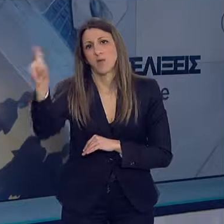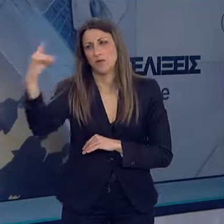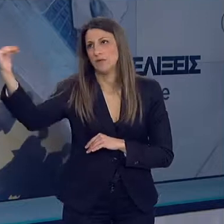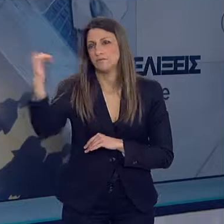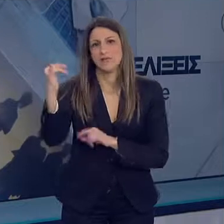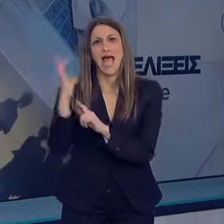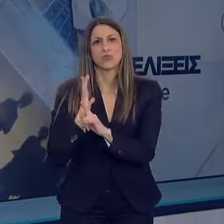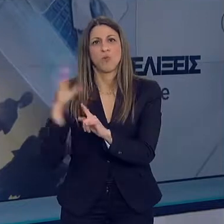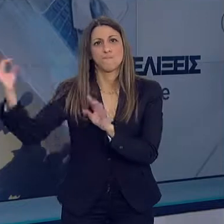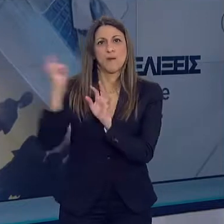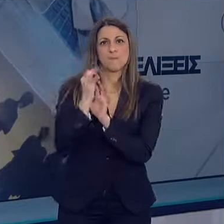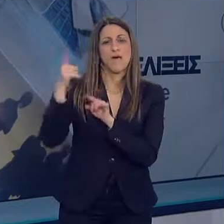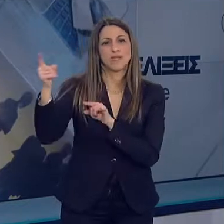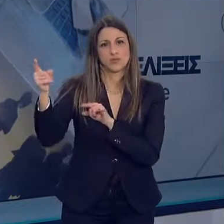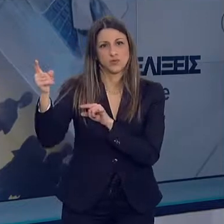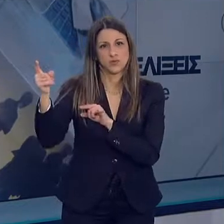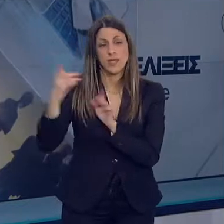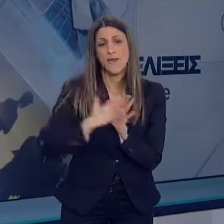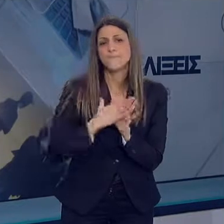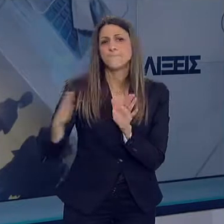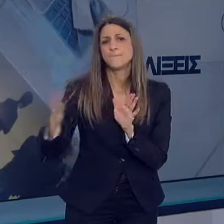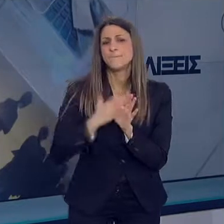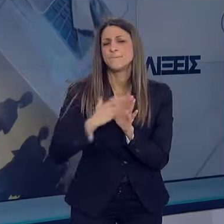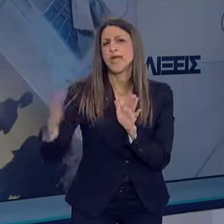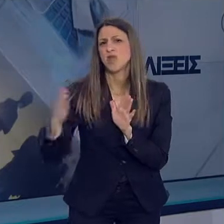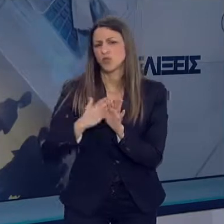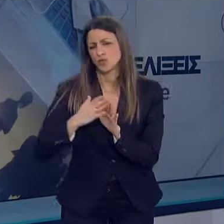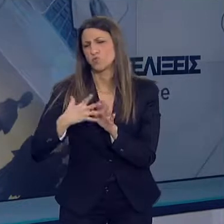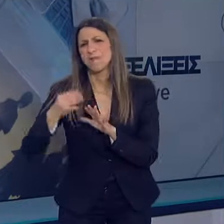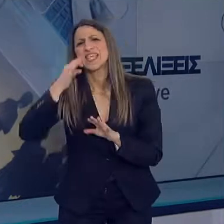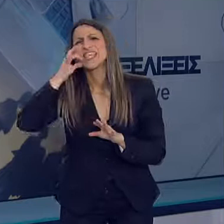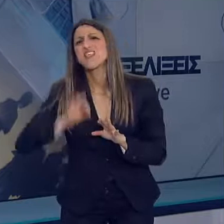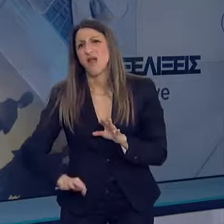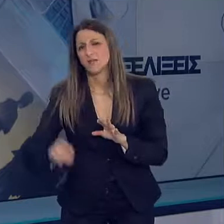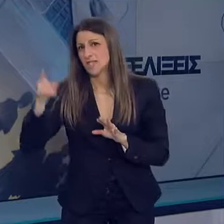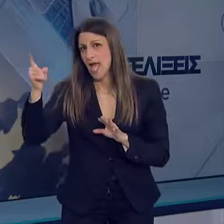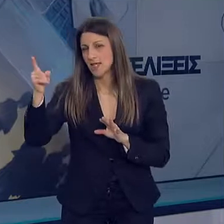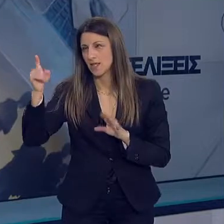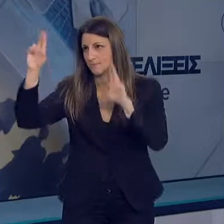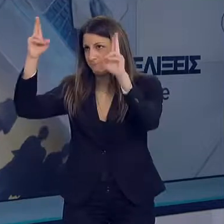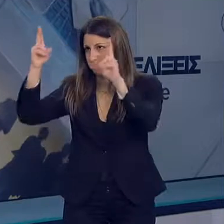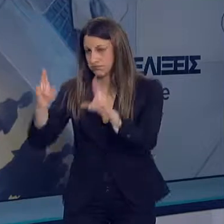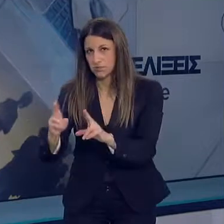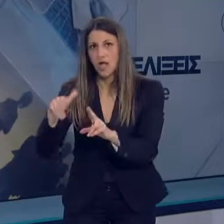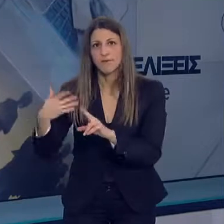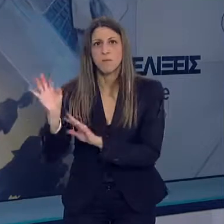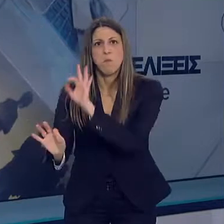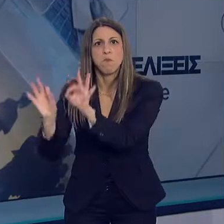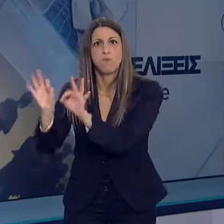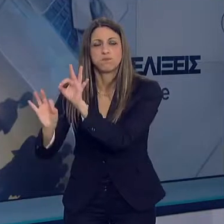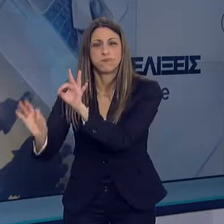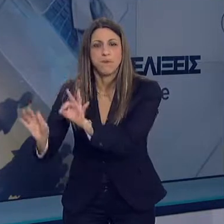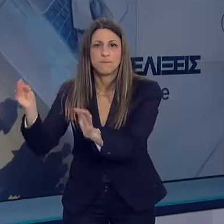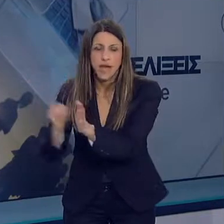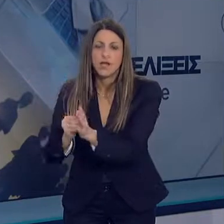ενώ ζούσαν μια περίοδο η οποία κατά κάποιο τρόπο ήταν ήσυχη, ξαφνικά βλέπουν μαζικές εισαγωγές από το εξωτερικό και